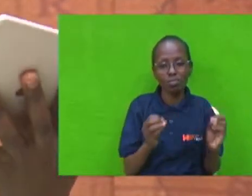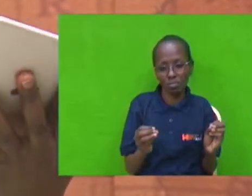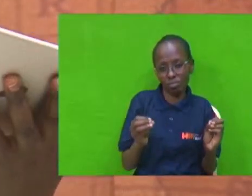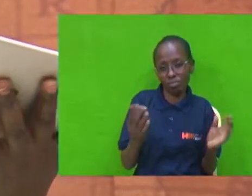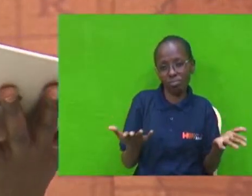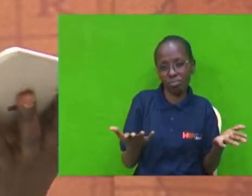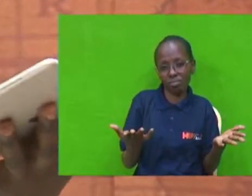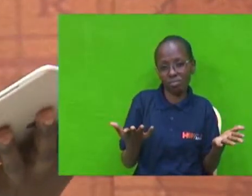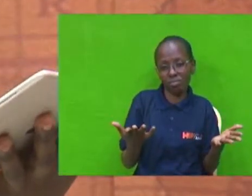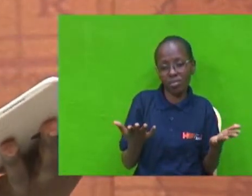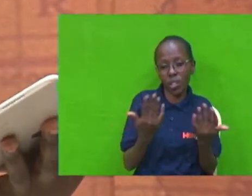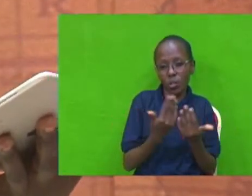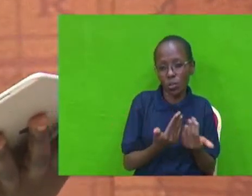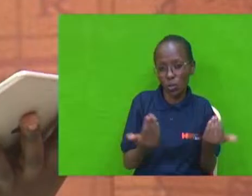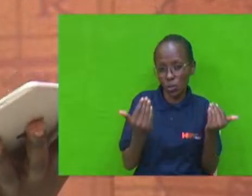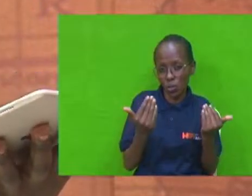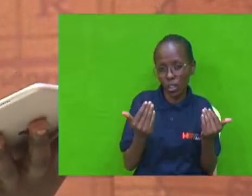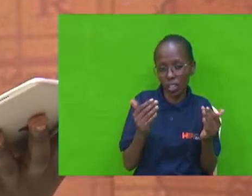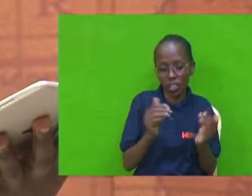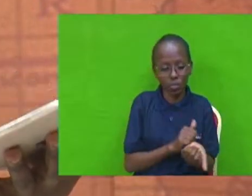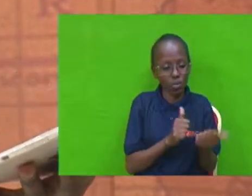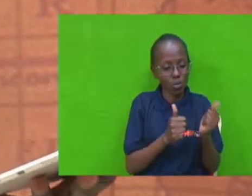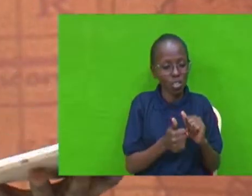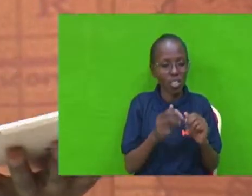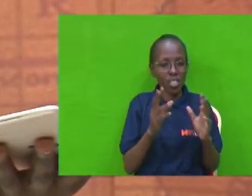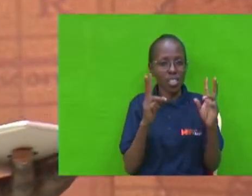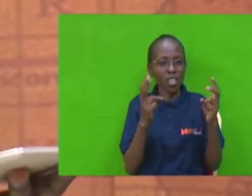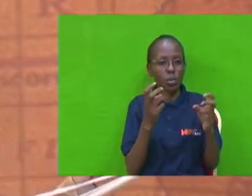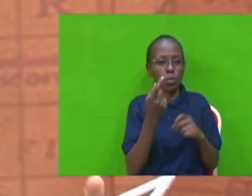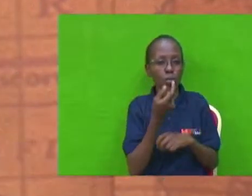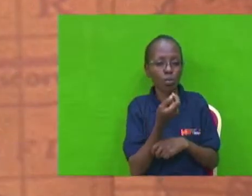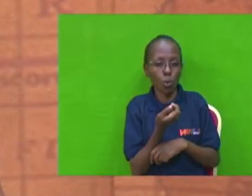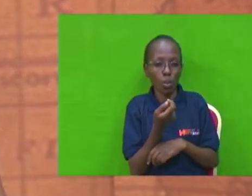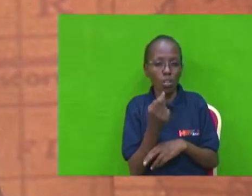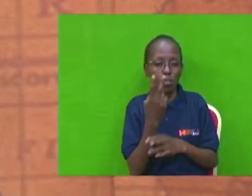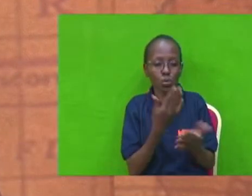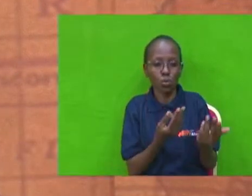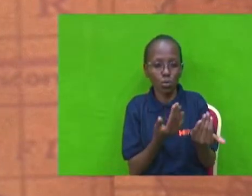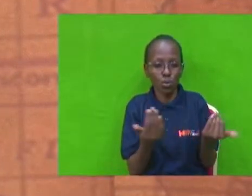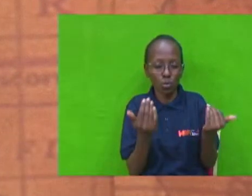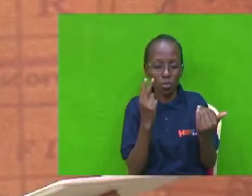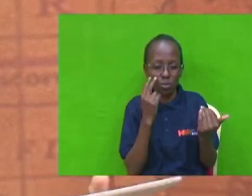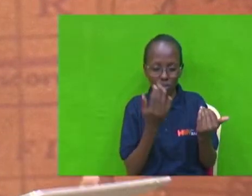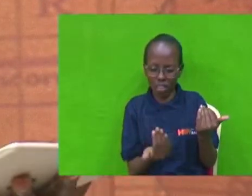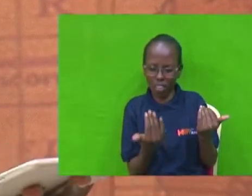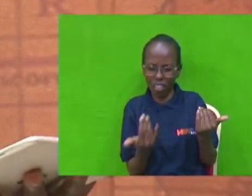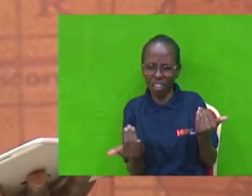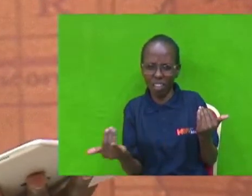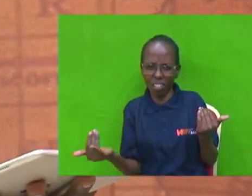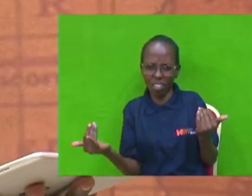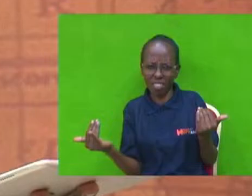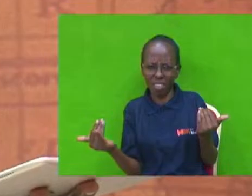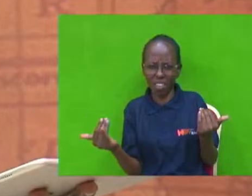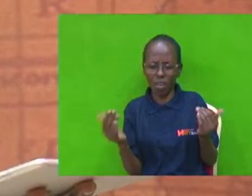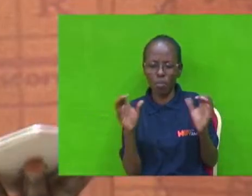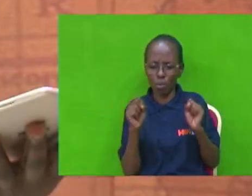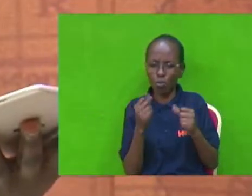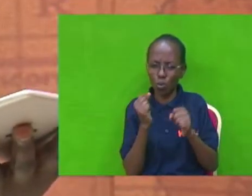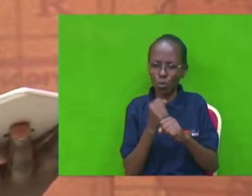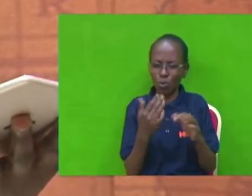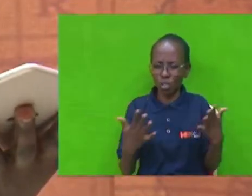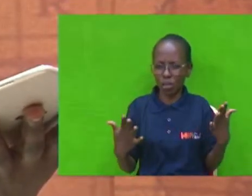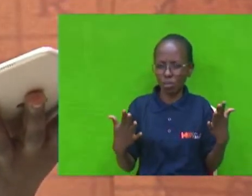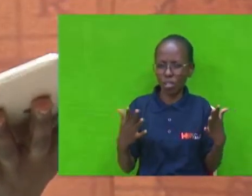wetu Mwalimu, pengine tukibadilisha mita bendi kidogo. Hawa watoto wetu tunawaona, tunaona wadogo. Hawa watoto wetu kuna vitu wanaweza vifanya.